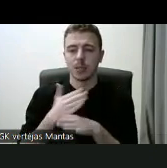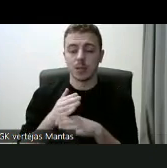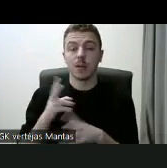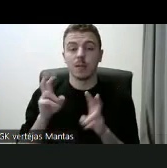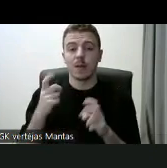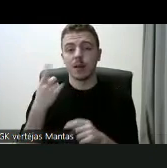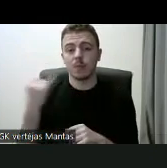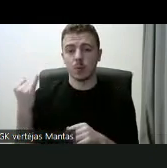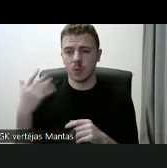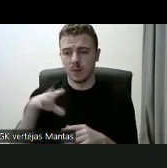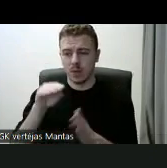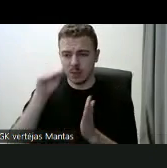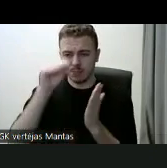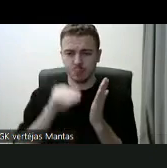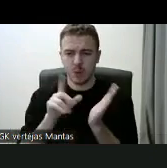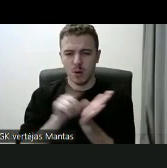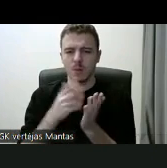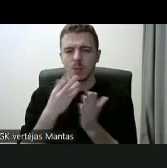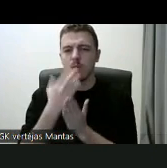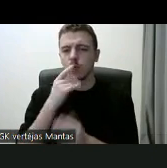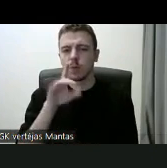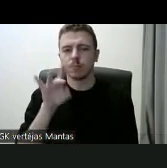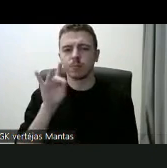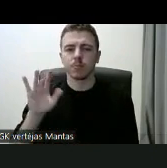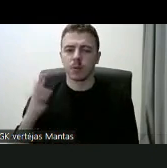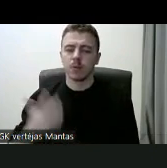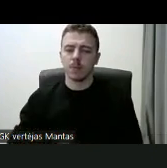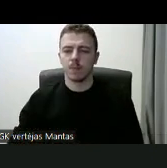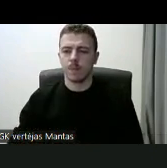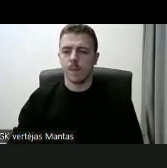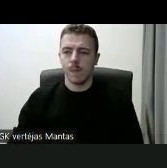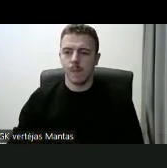minutę jums visiems įrašyti, ką renkatės.